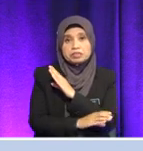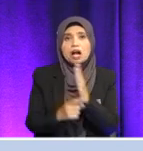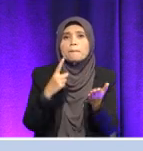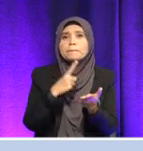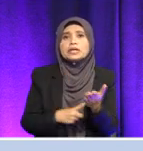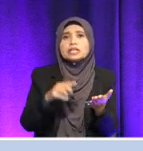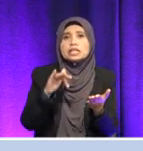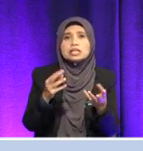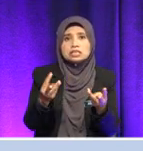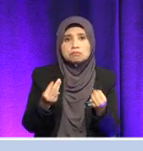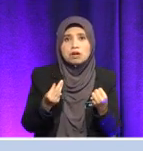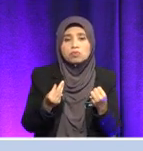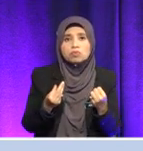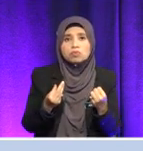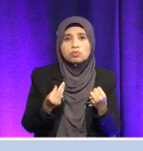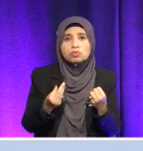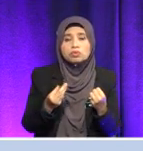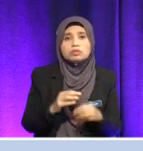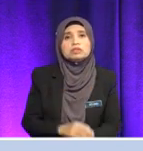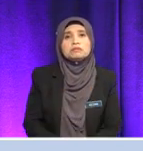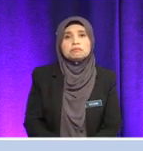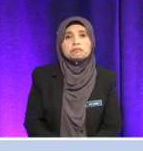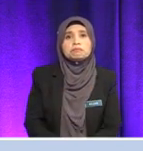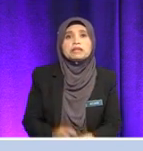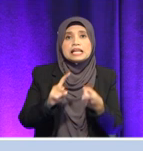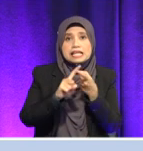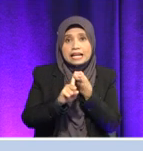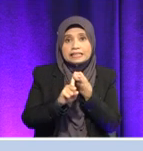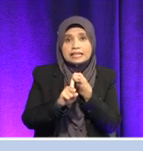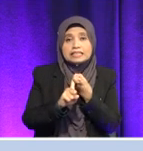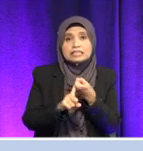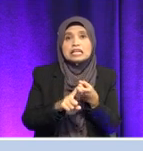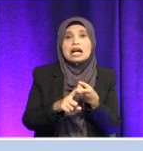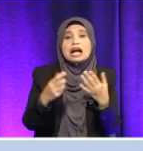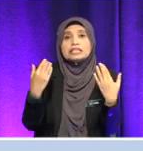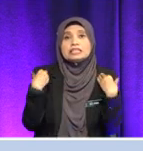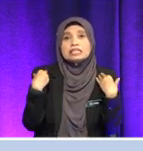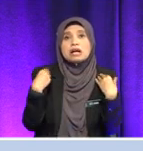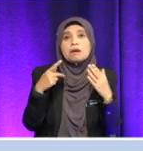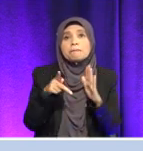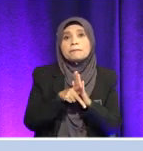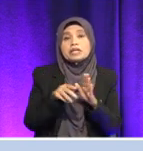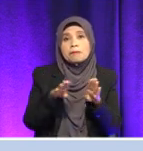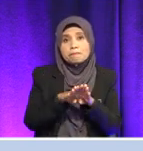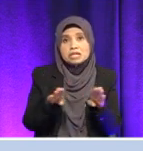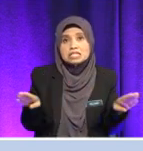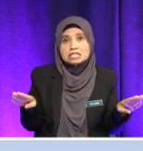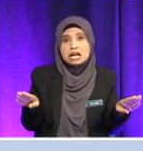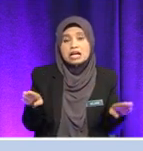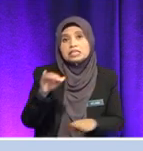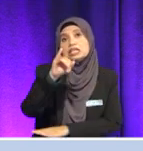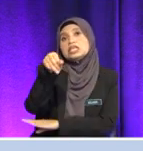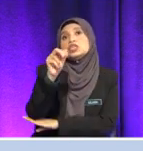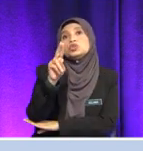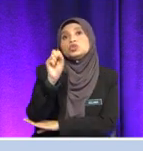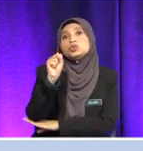yaitu testemen amanah politik perikatan yaitu namun ada perbedaan pandangan mengenai isu jus Sonia